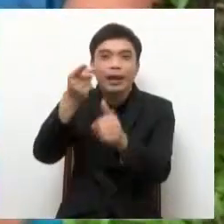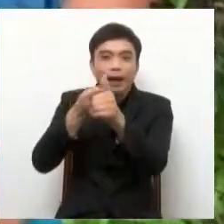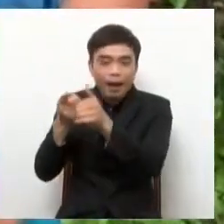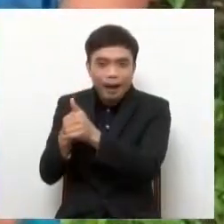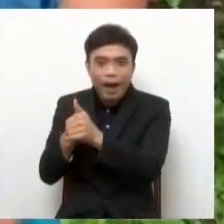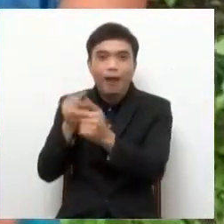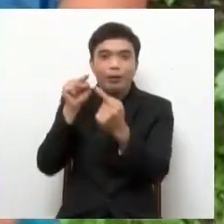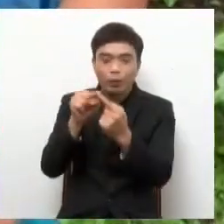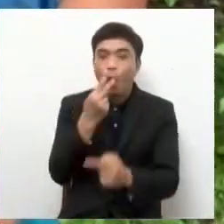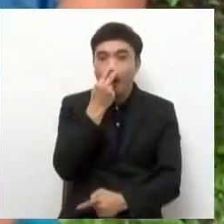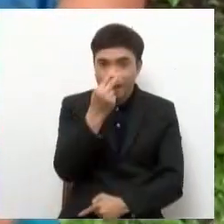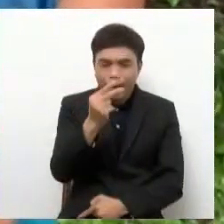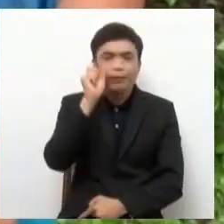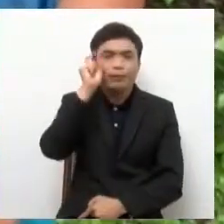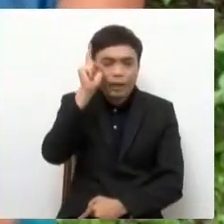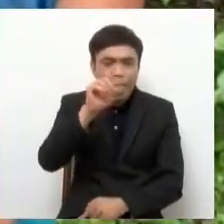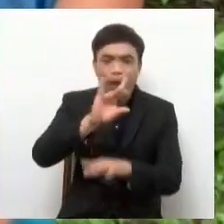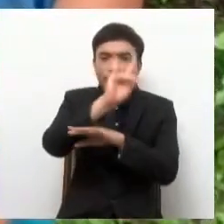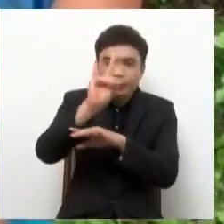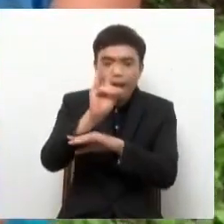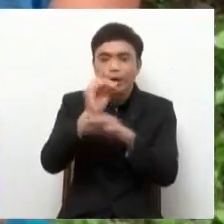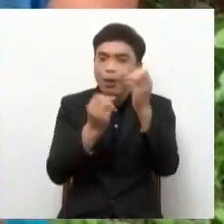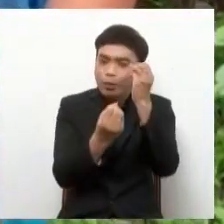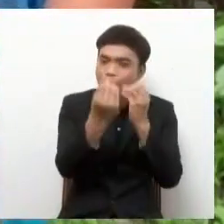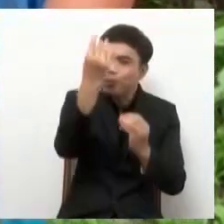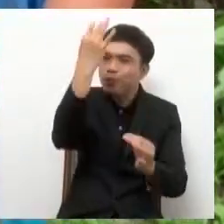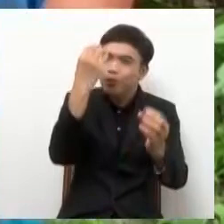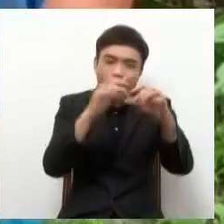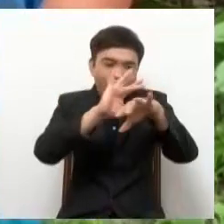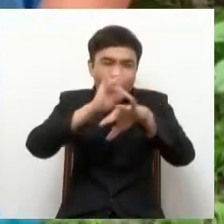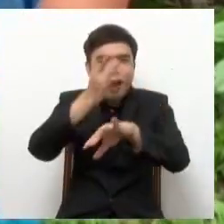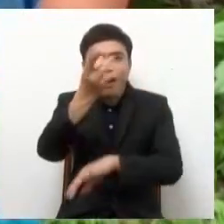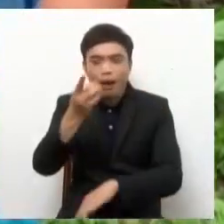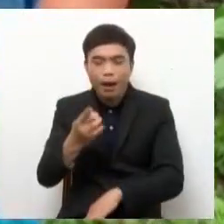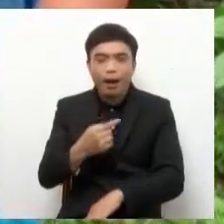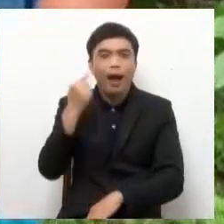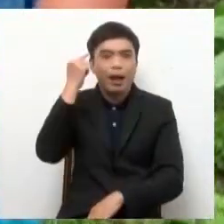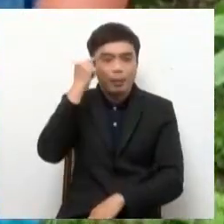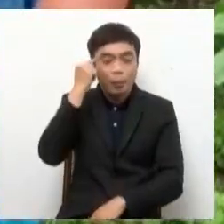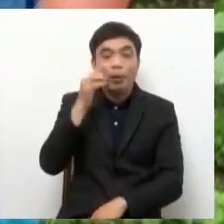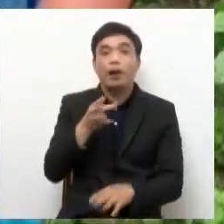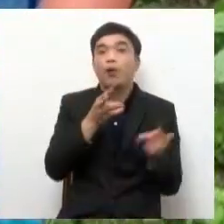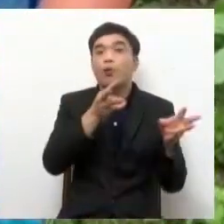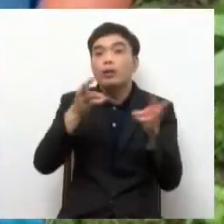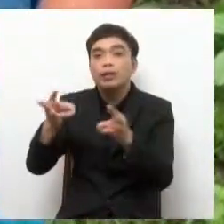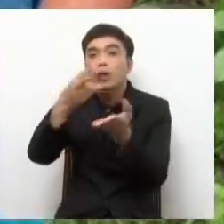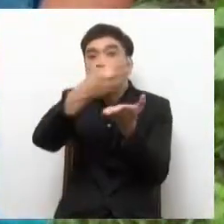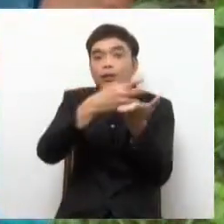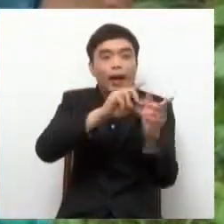ยวกับแหล่งที่อยู่อาศัยของสัตว์แล้วก็ต้นไม้ในป่าเบญจพรรณค่ะแล้วเราก็ได้บูรณาการกับวิชาต่างๆแบ